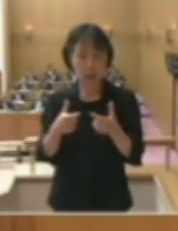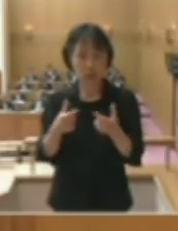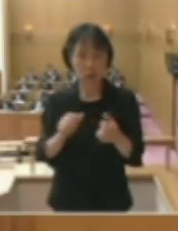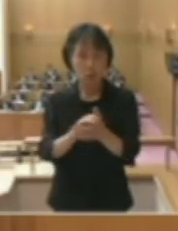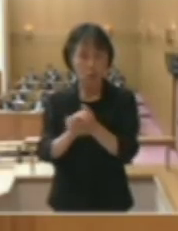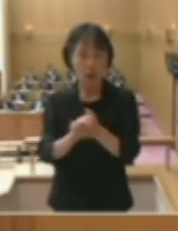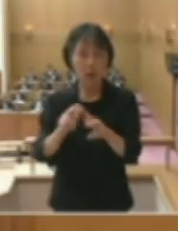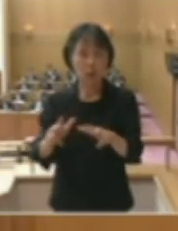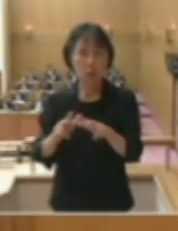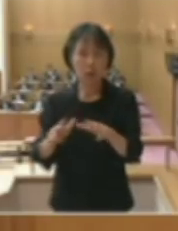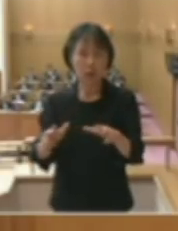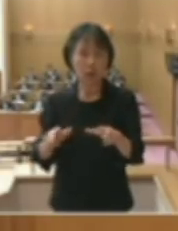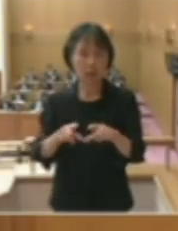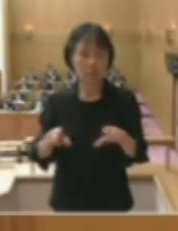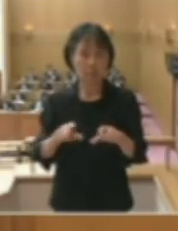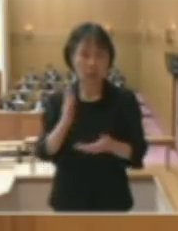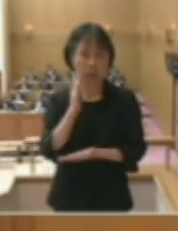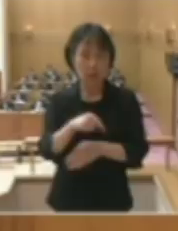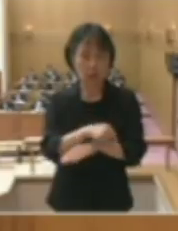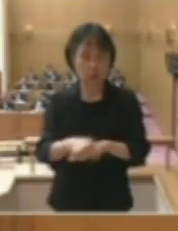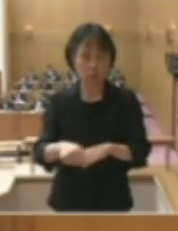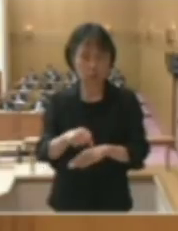策、すなわち差別を